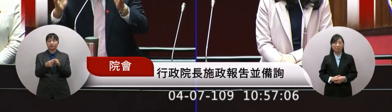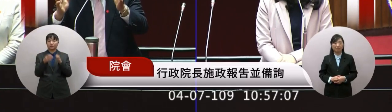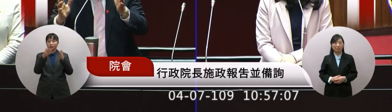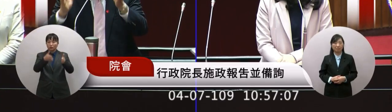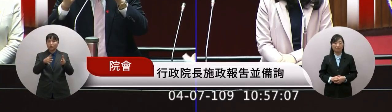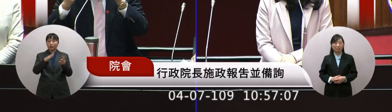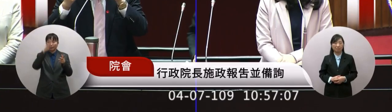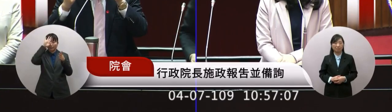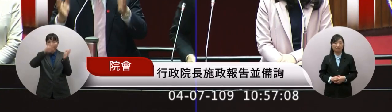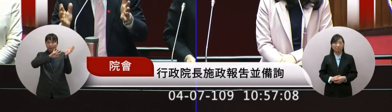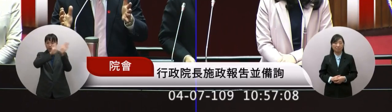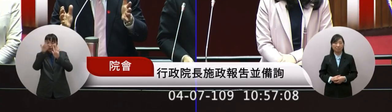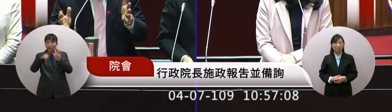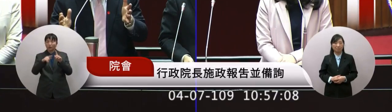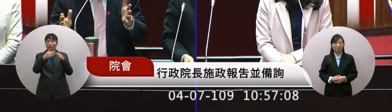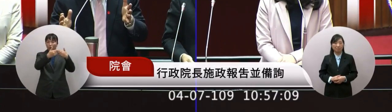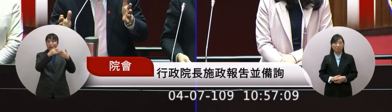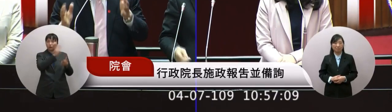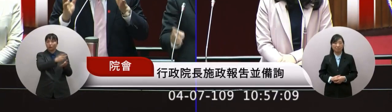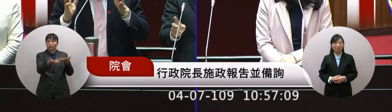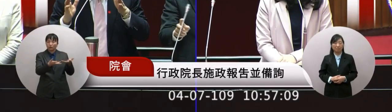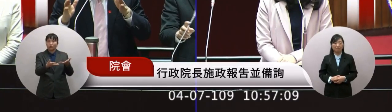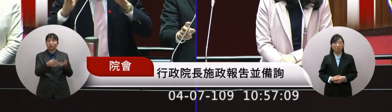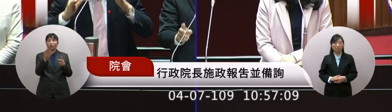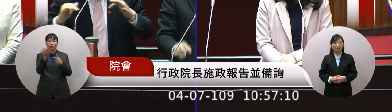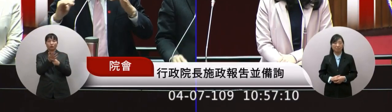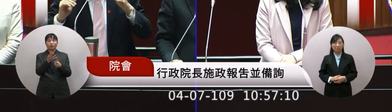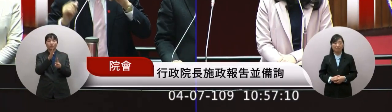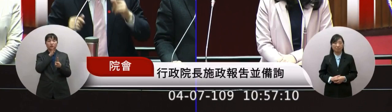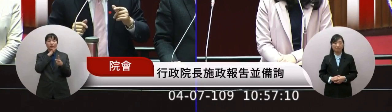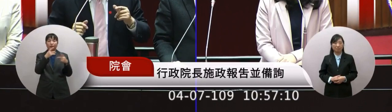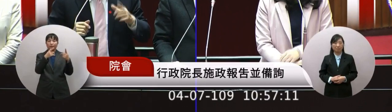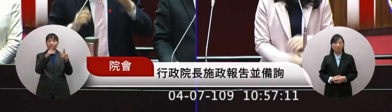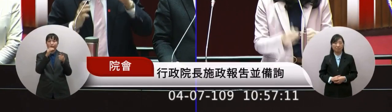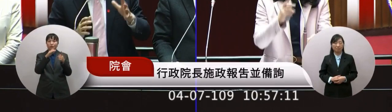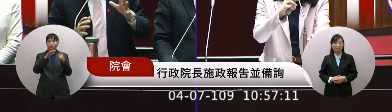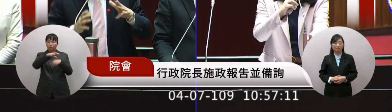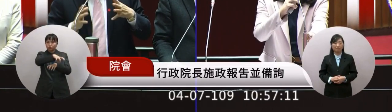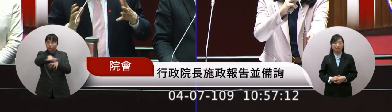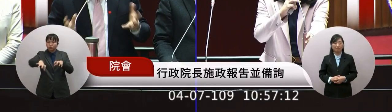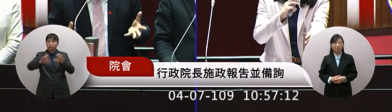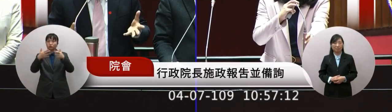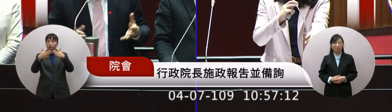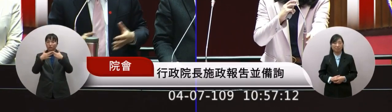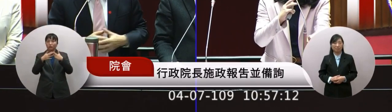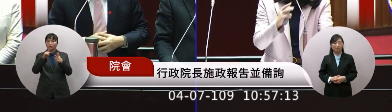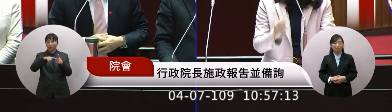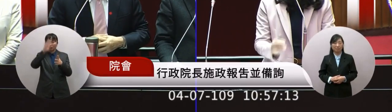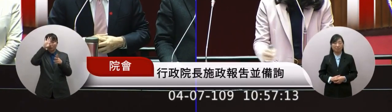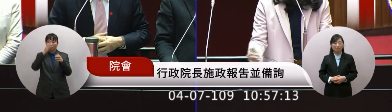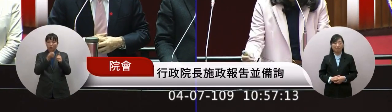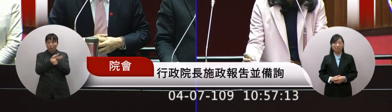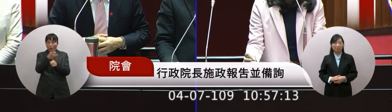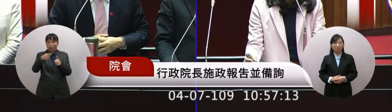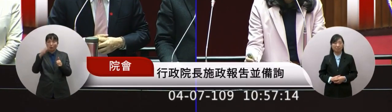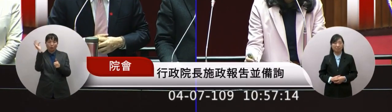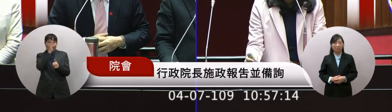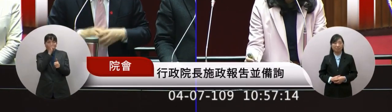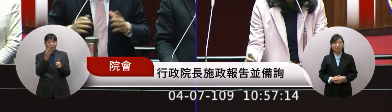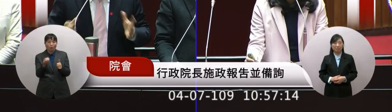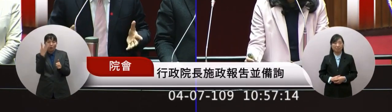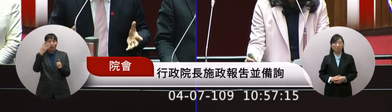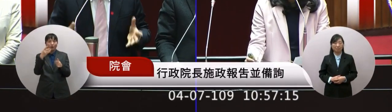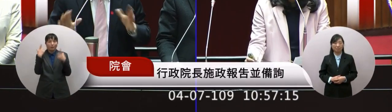对疫情是只有在中国的部分，或者周边一些国家，但疫情确实发展得很快，超